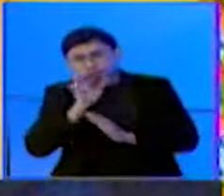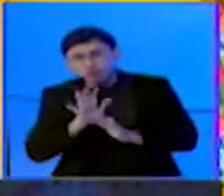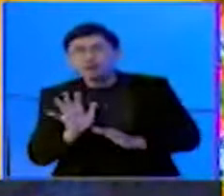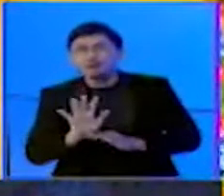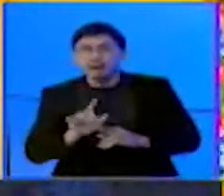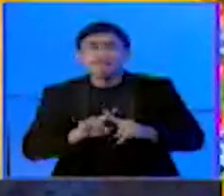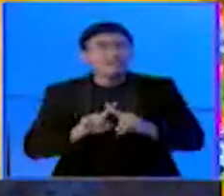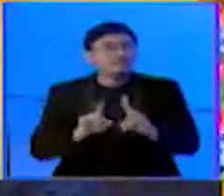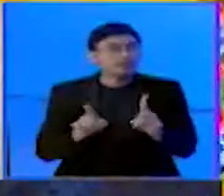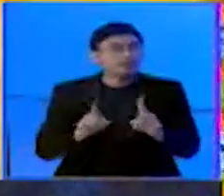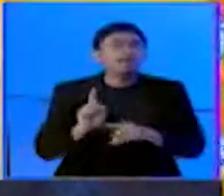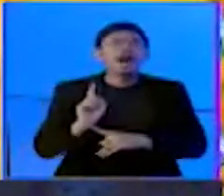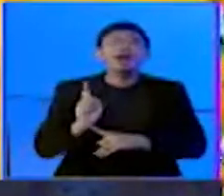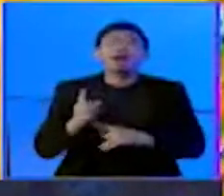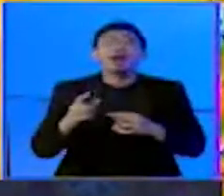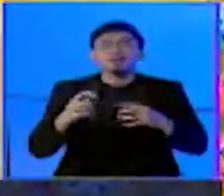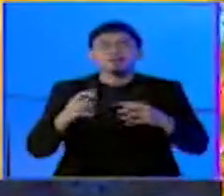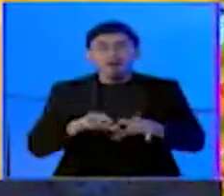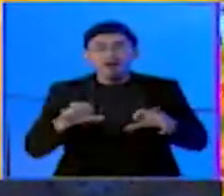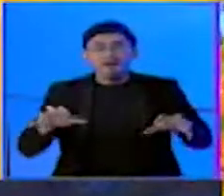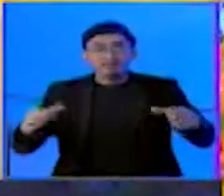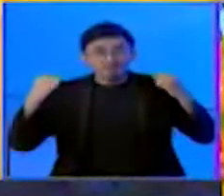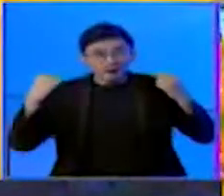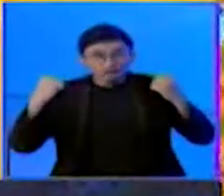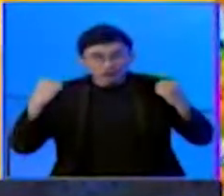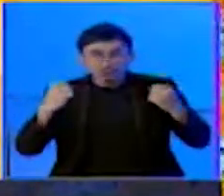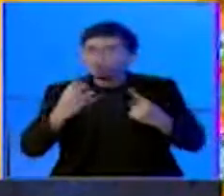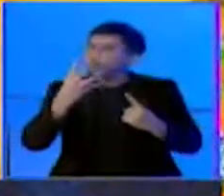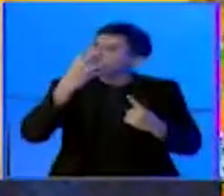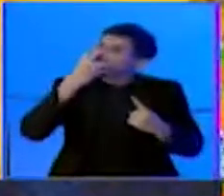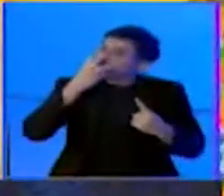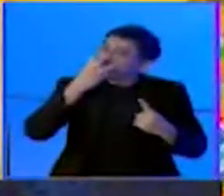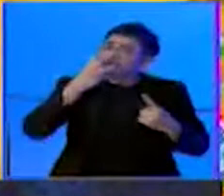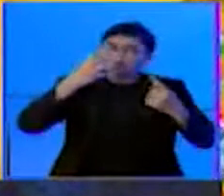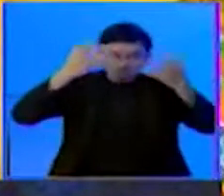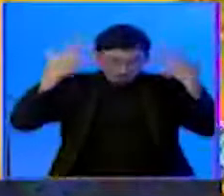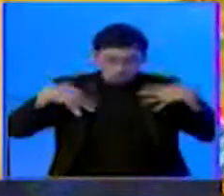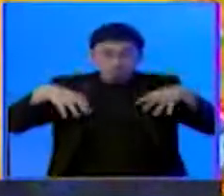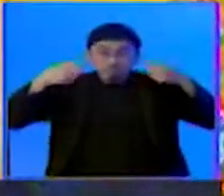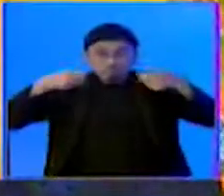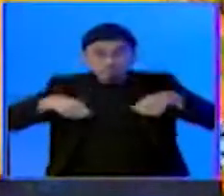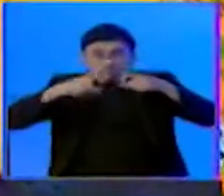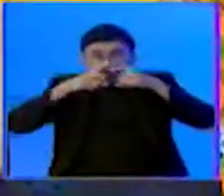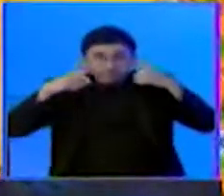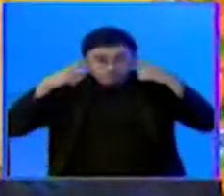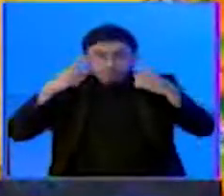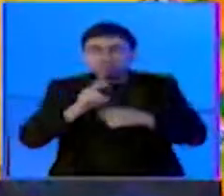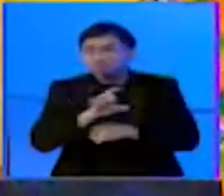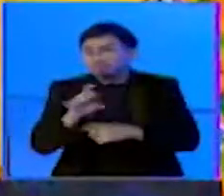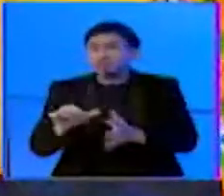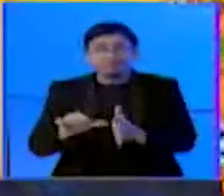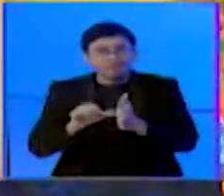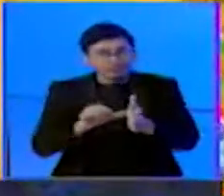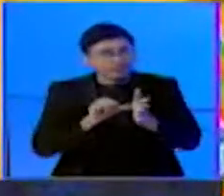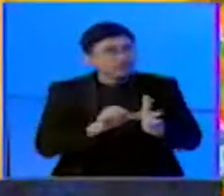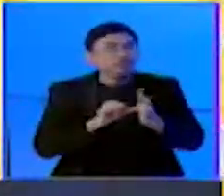alkes juga pernah ya, ventilator, alat pelindung diri mulai dari coverall, masker, dan lain sebagainya. Luar biasa manfaatnya di